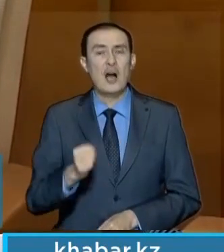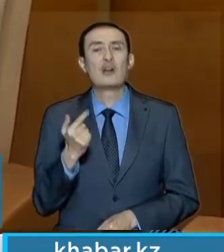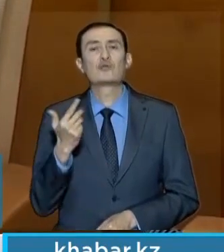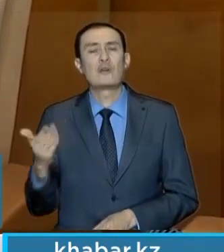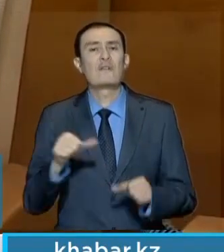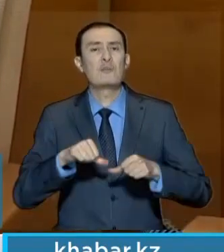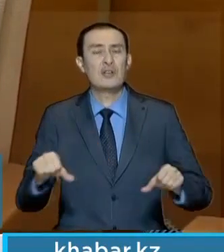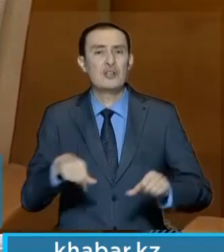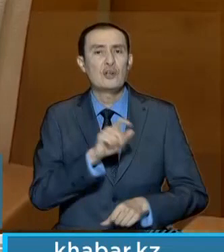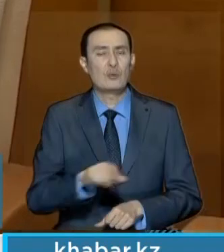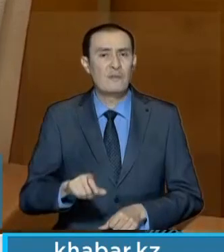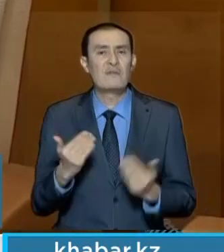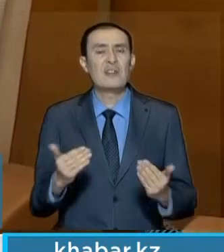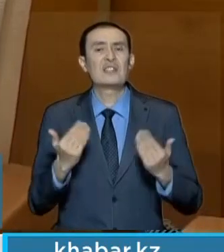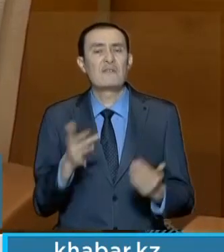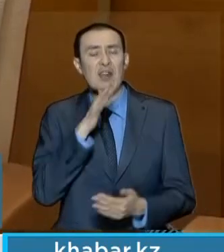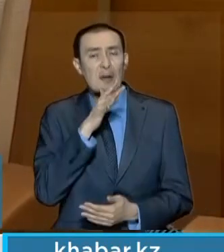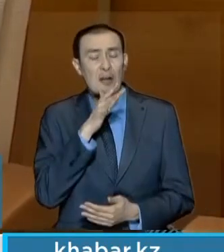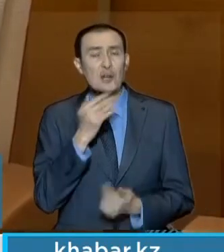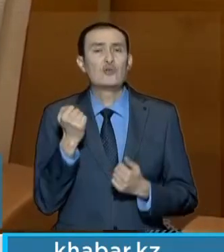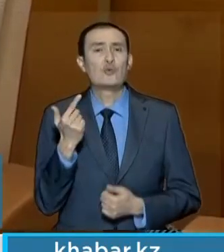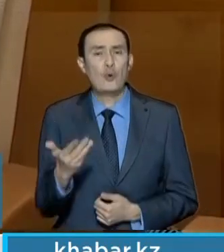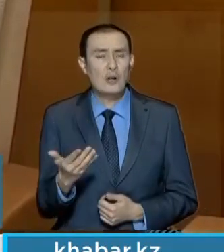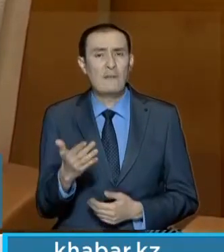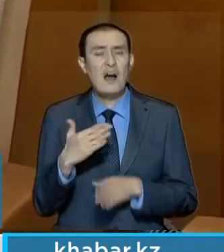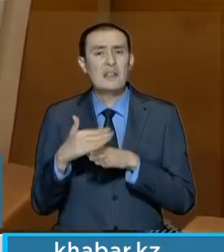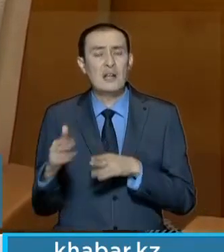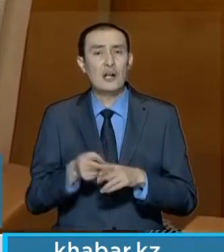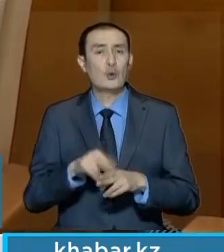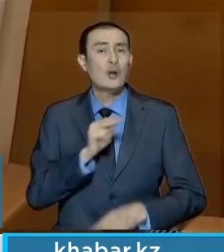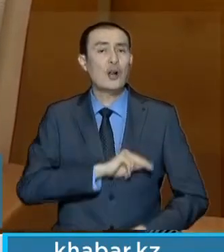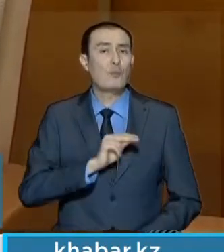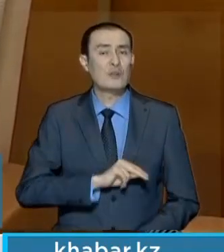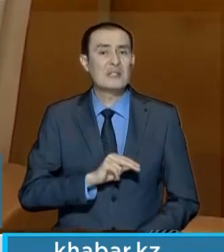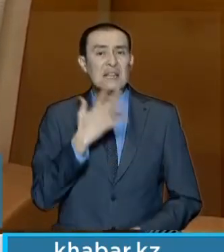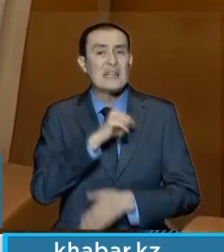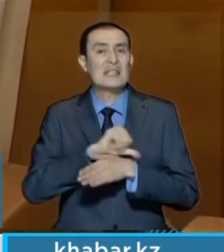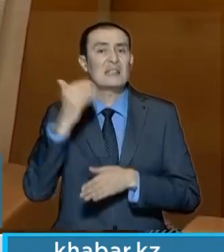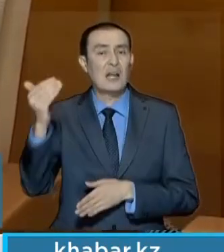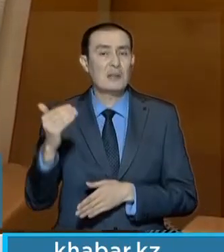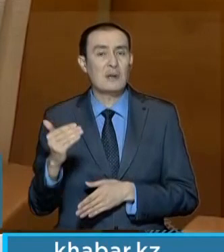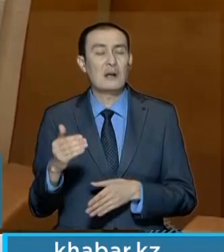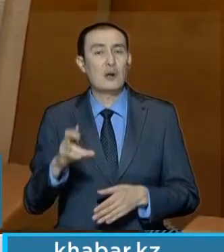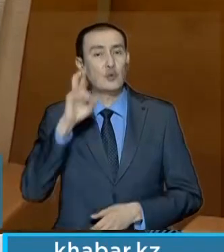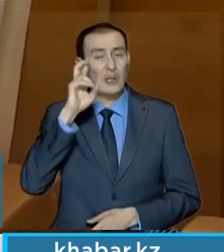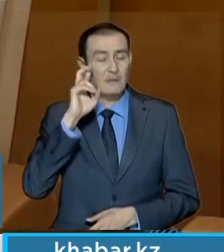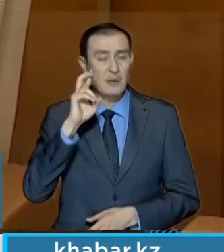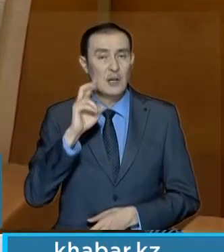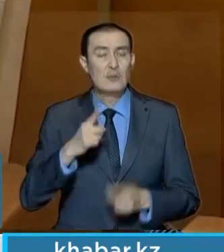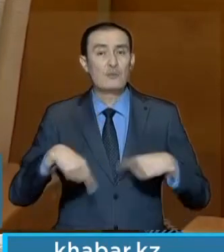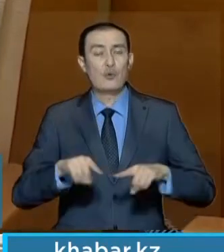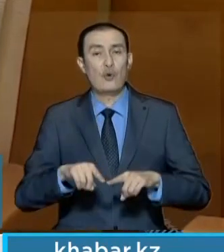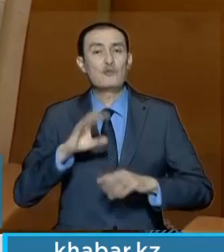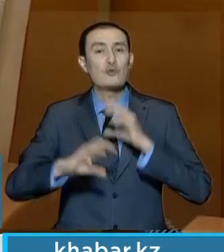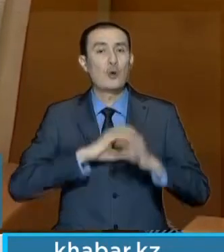в комитете сотрудников в настоящее время? Сколько в том отделе, который работает с иностранными юрисдикциями, с бюро